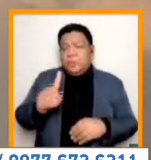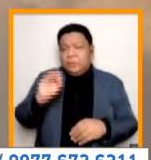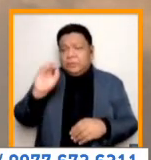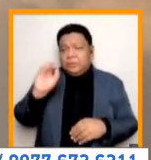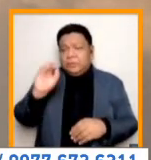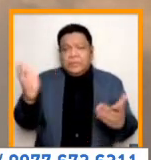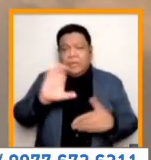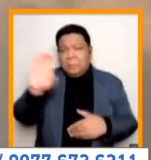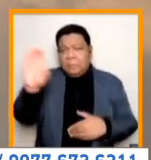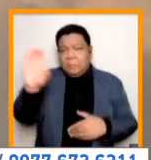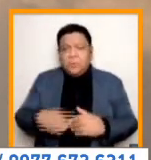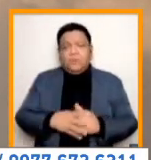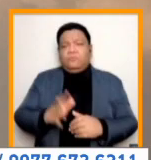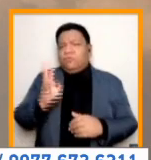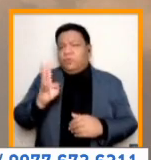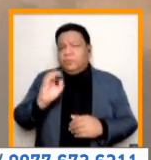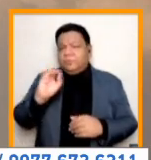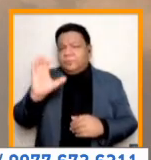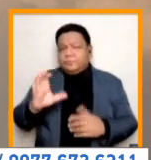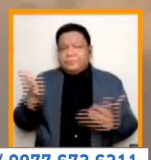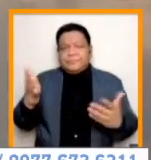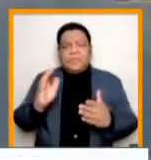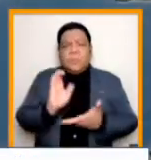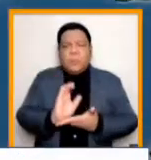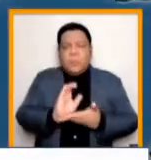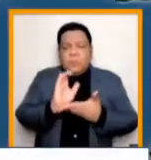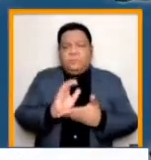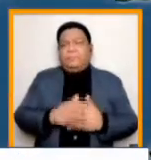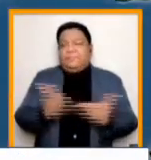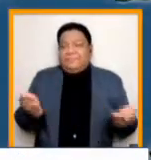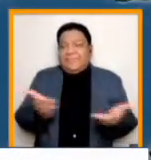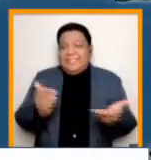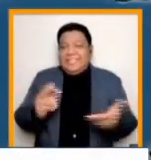Celsius sa Zamboanga. Dito po naman sa atin sa Metro Manila,